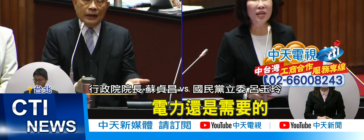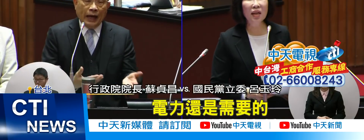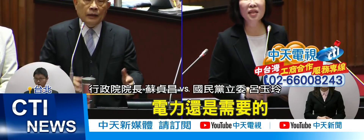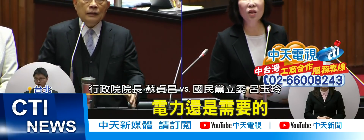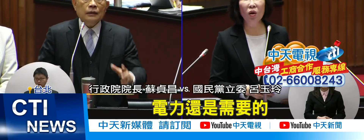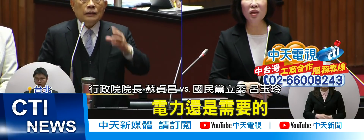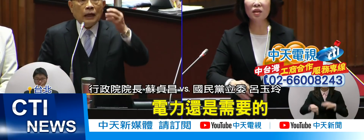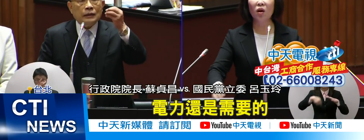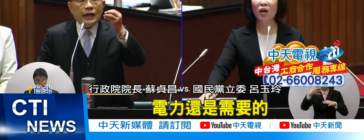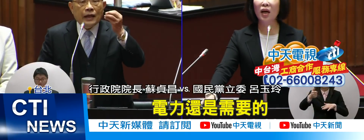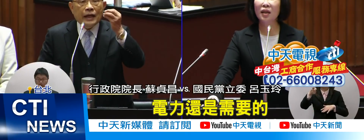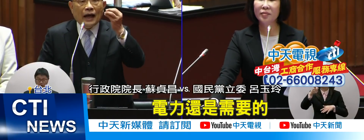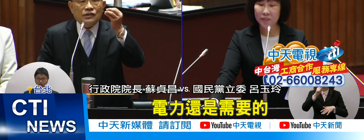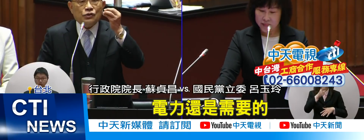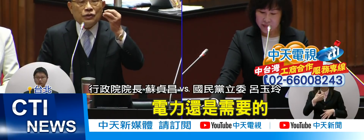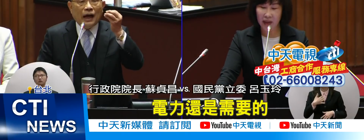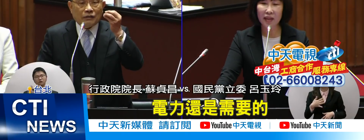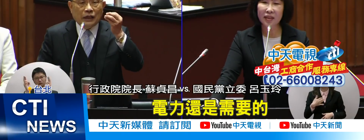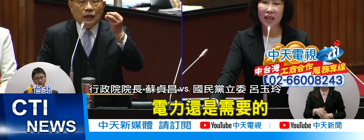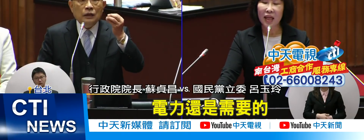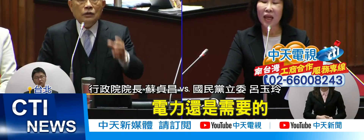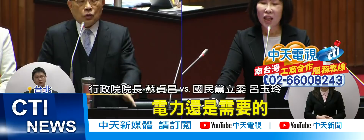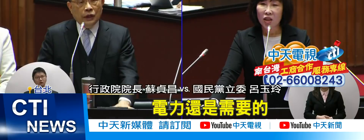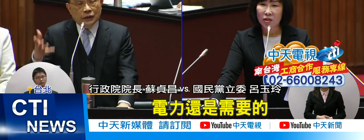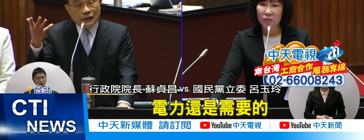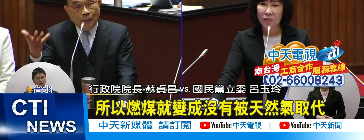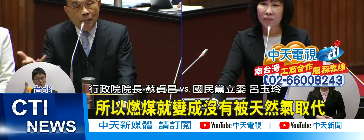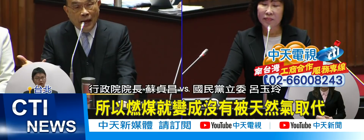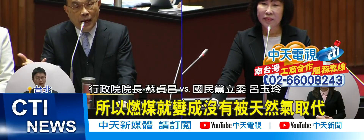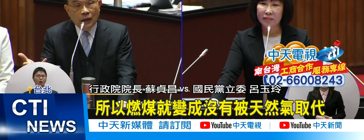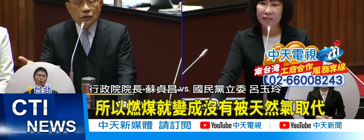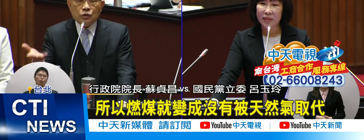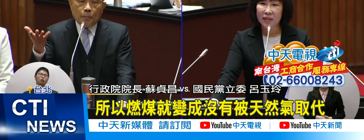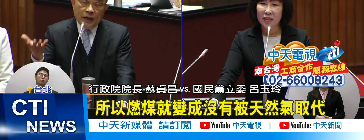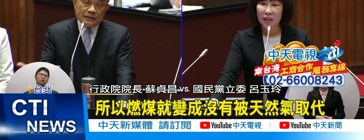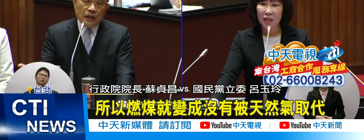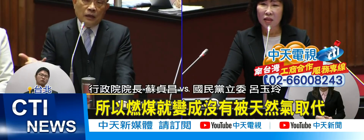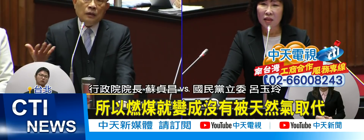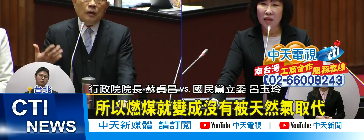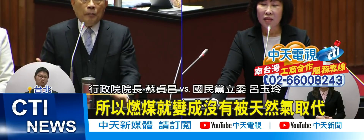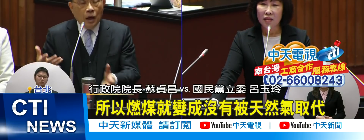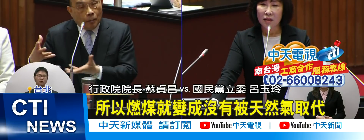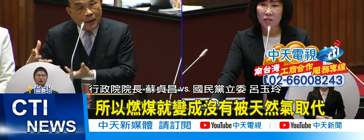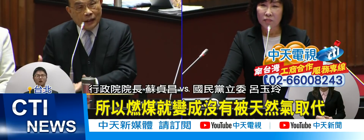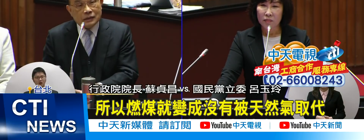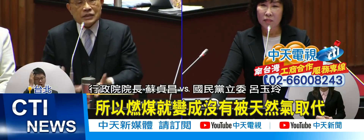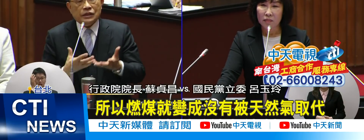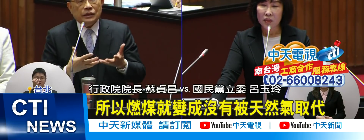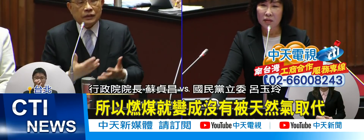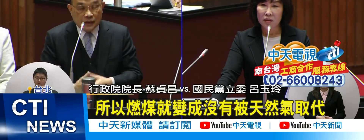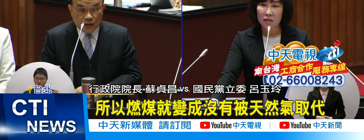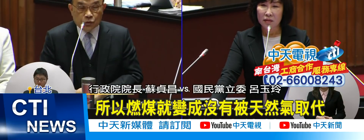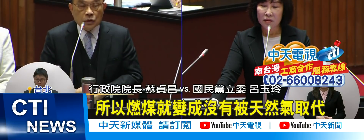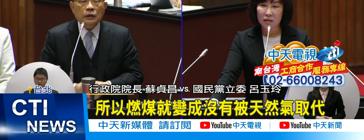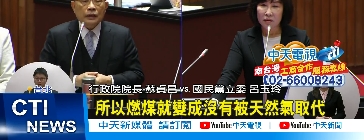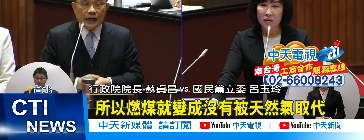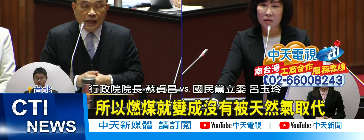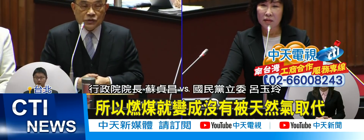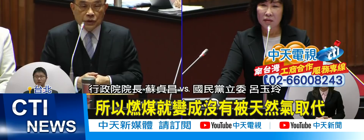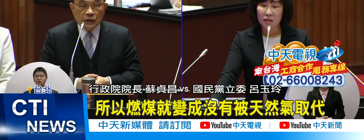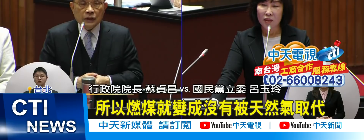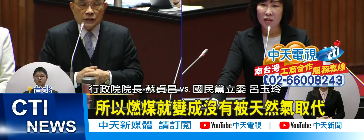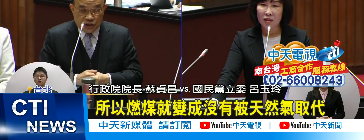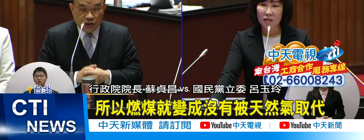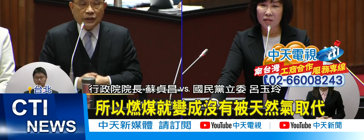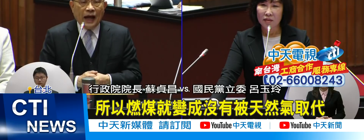当然。 院长的意思我听懂了， 电力还是需要的，所以燃煤就变成没有被气体天然